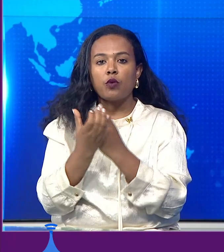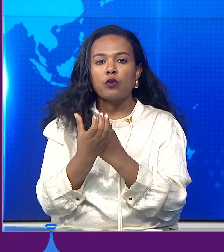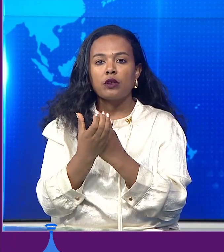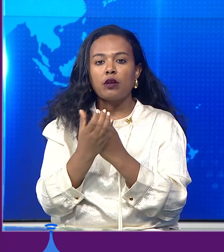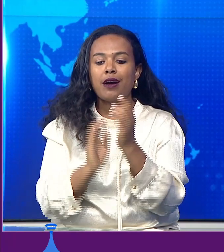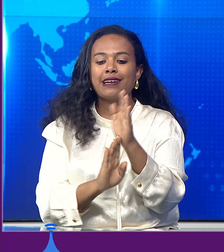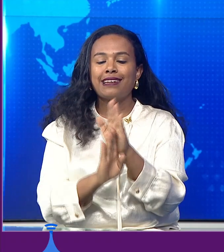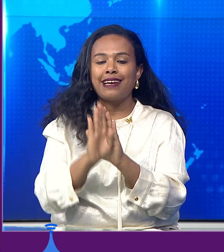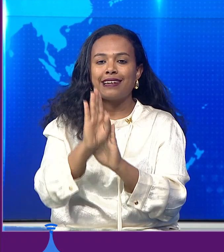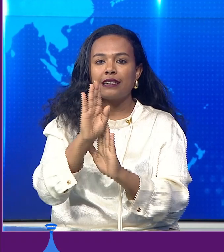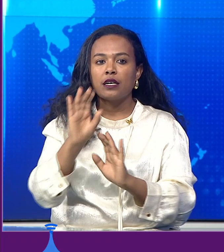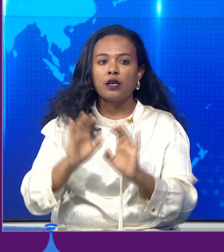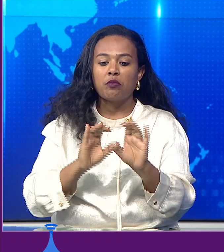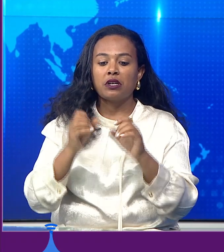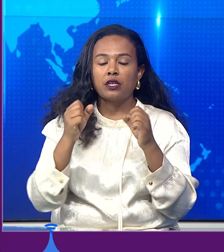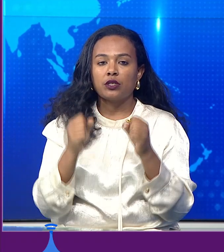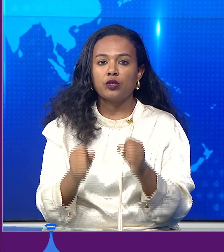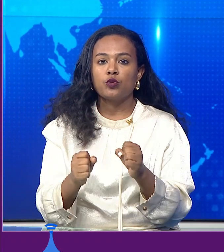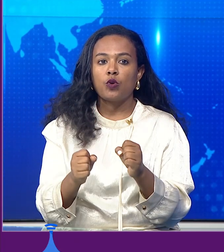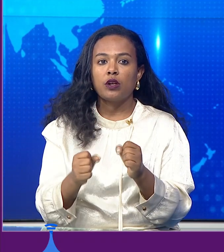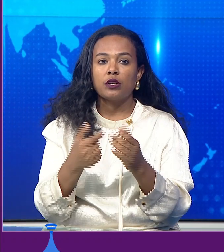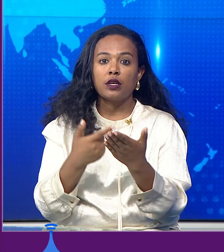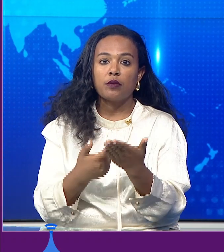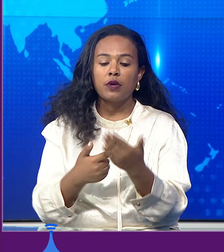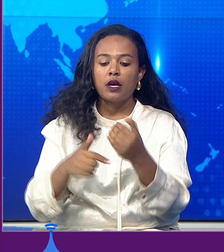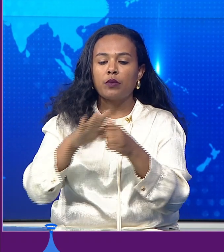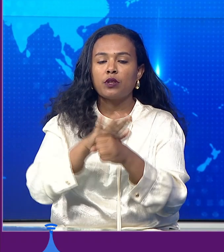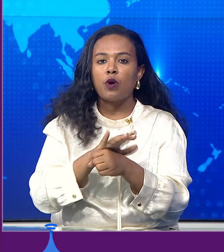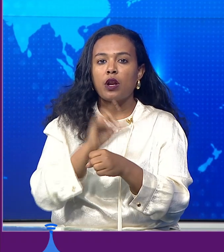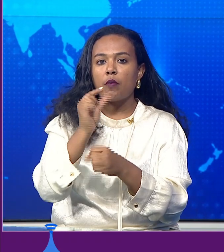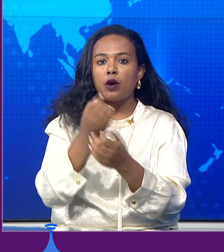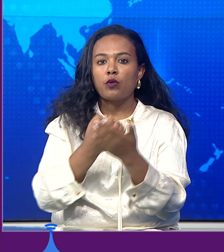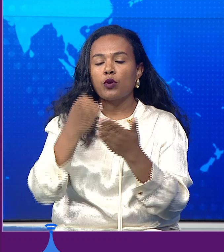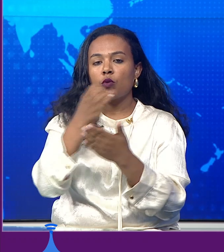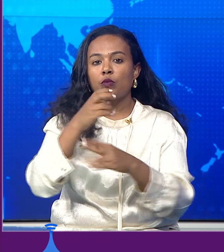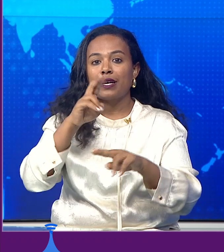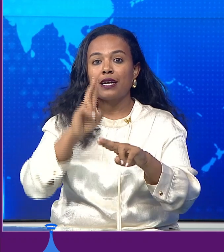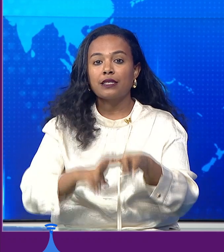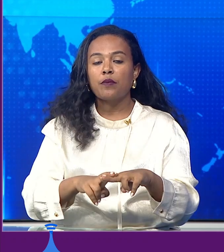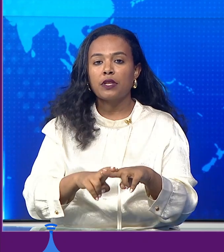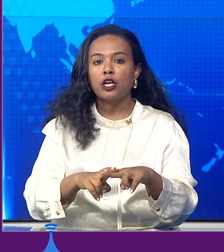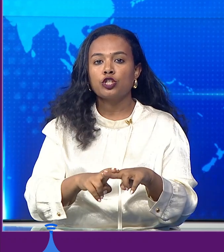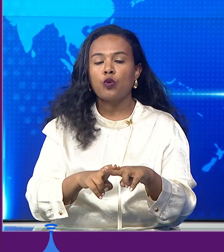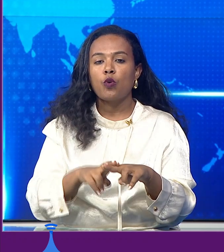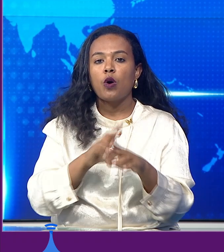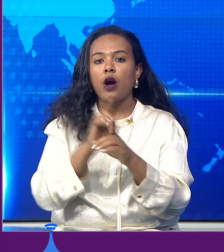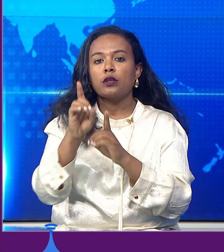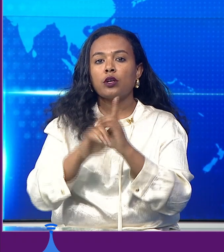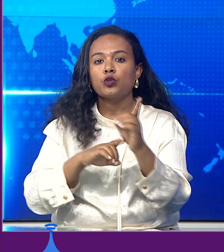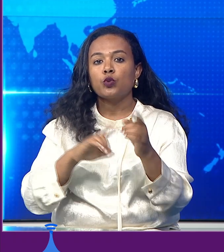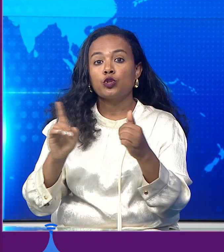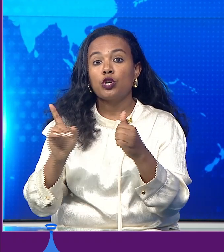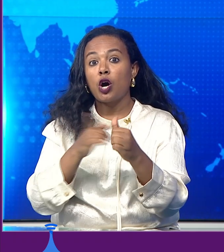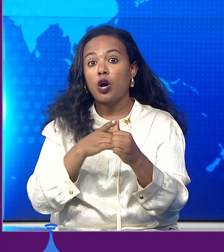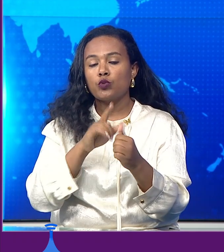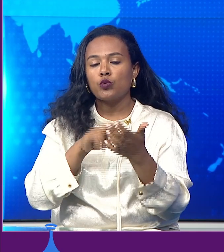እንዲያድግ ማድረግ ተችሏል። ይሄም በተሟላ ማክሮ ኢኮኖሚክ ሪፎርም ውስጥ ካስቀመጥናቸው አቅጣጫዎች አንዱ